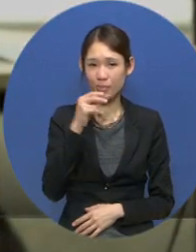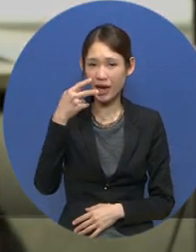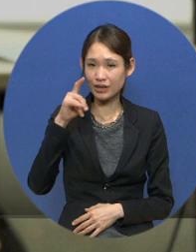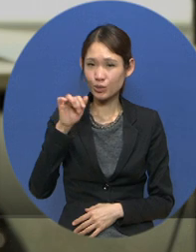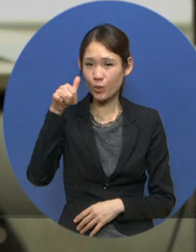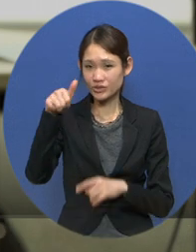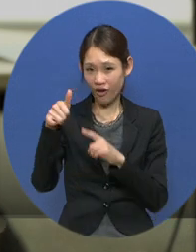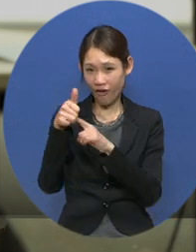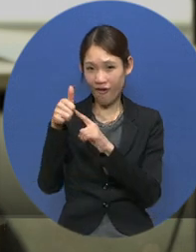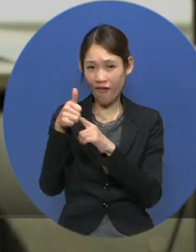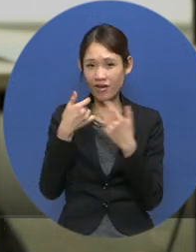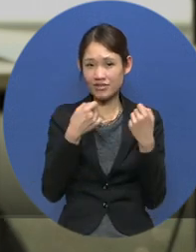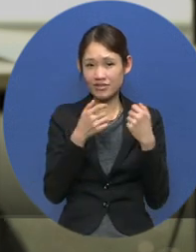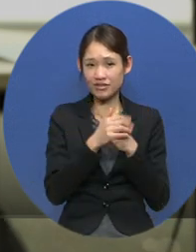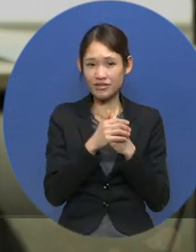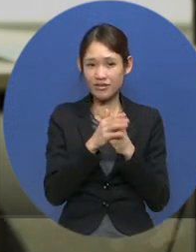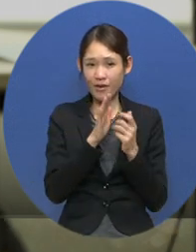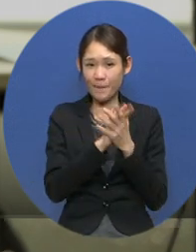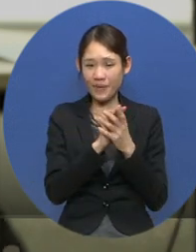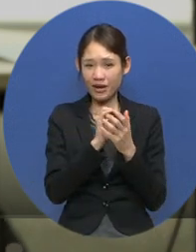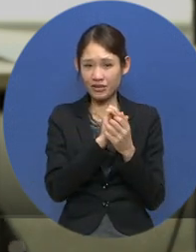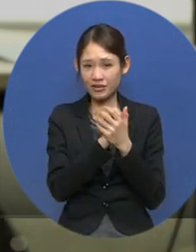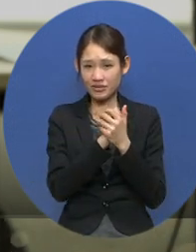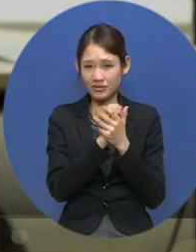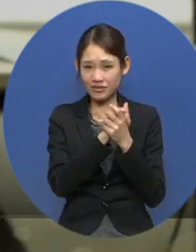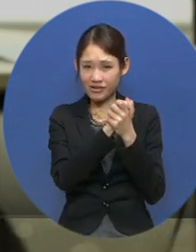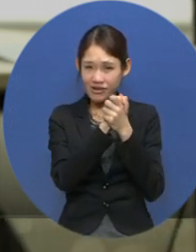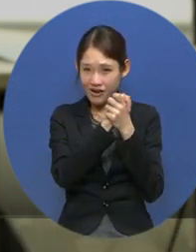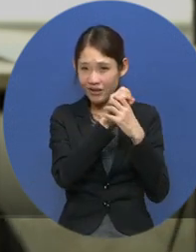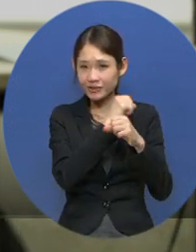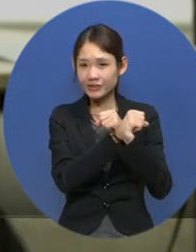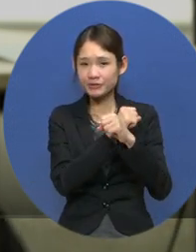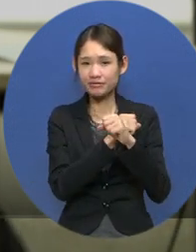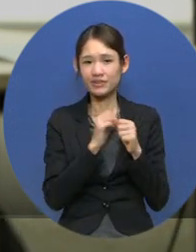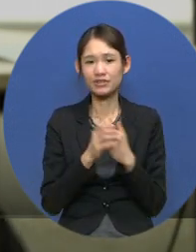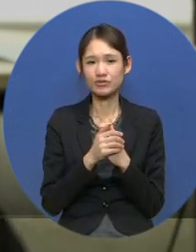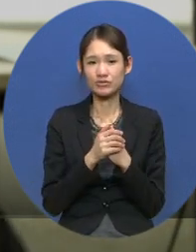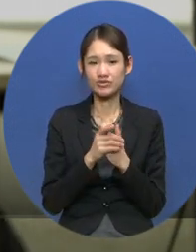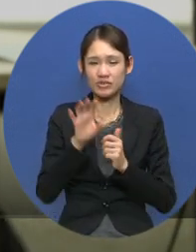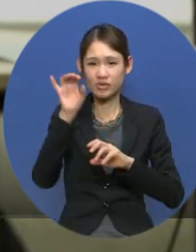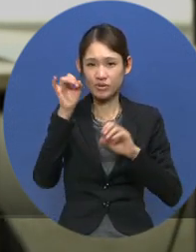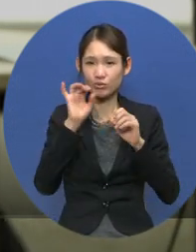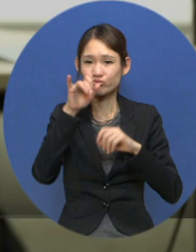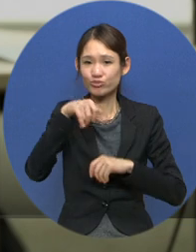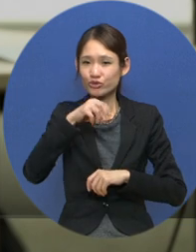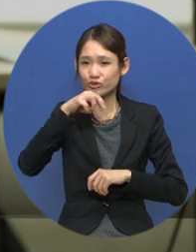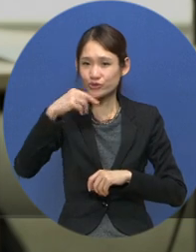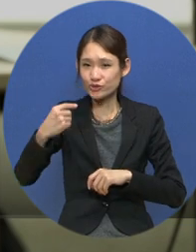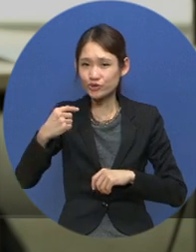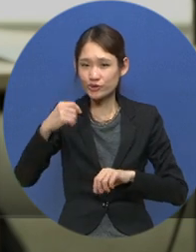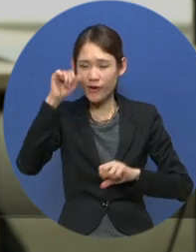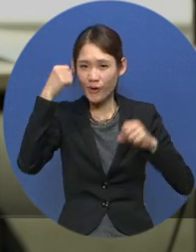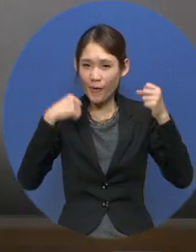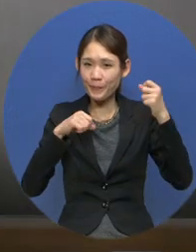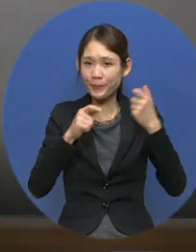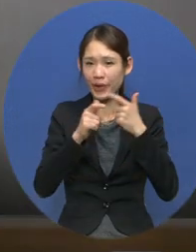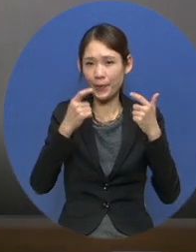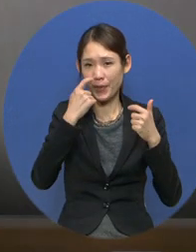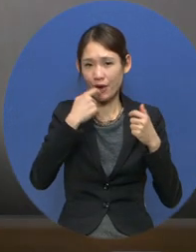파시마하고 그리고 모습 배우고 좋습니다.